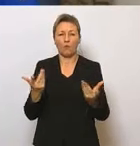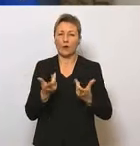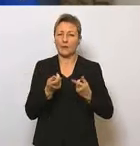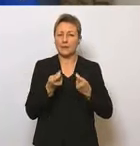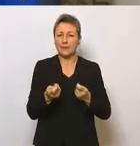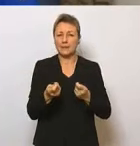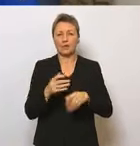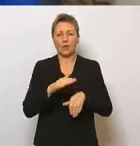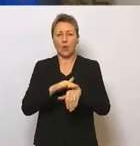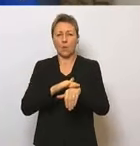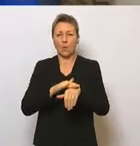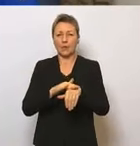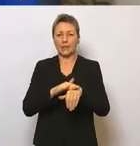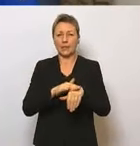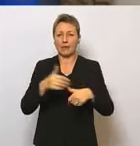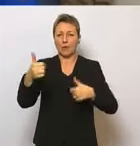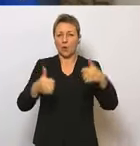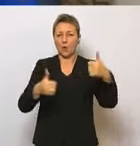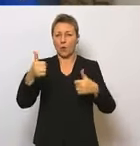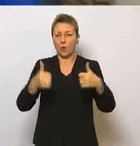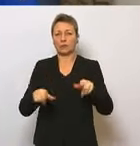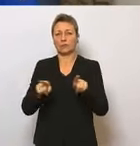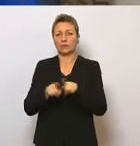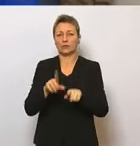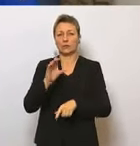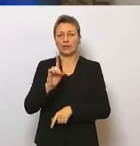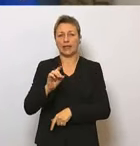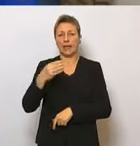matière de concurrence, tout en mettant en œuvre le DMA.